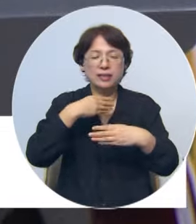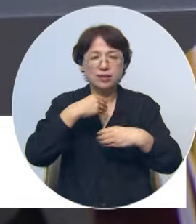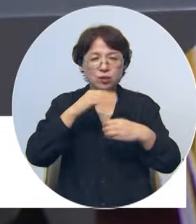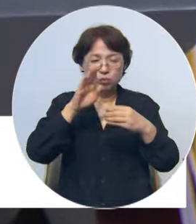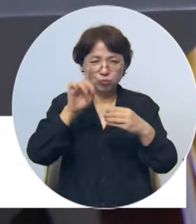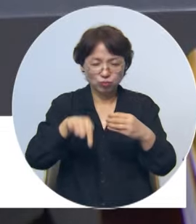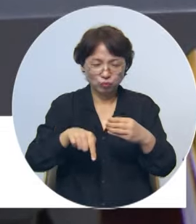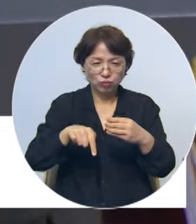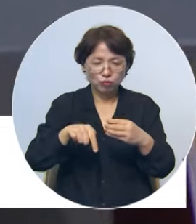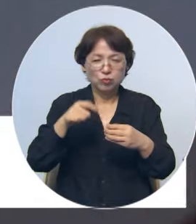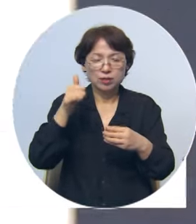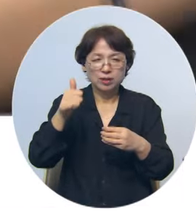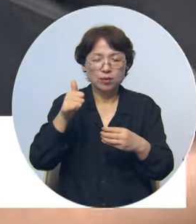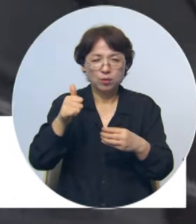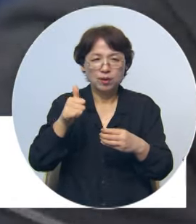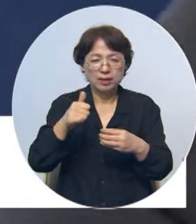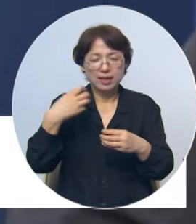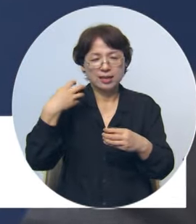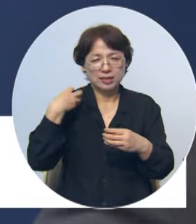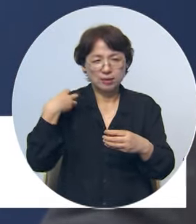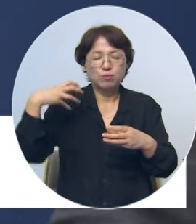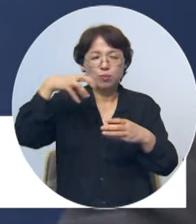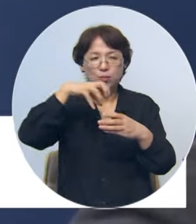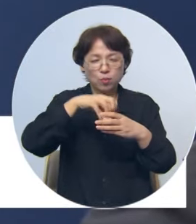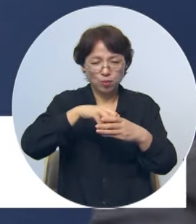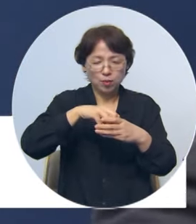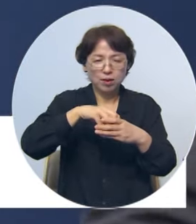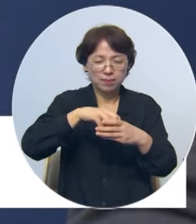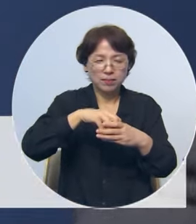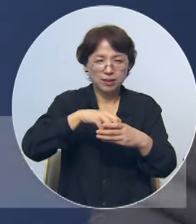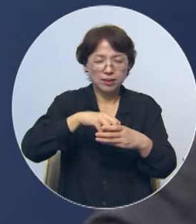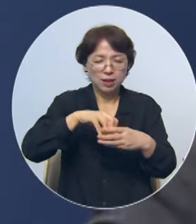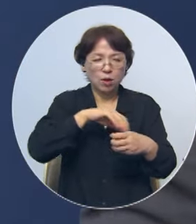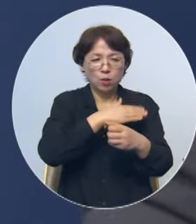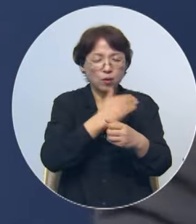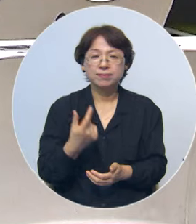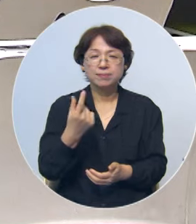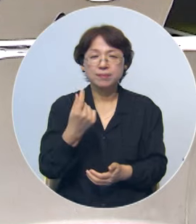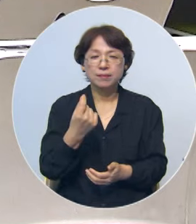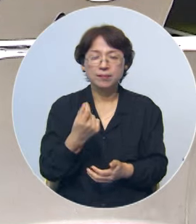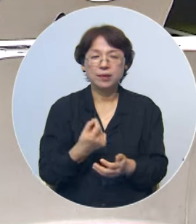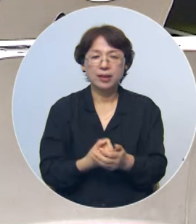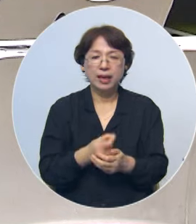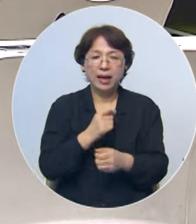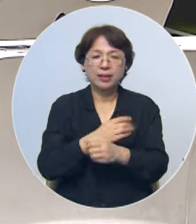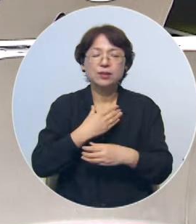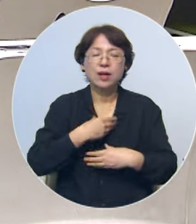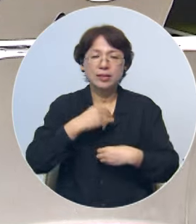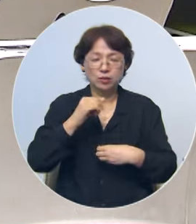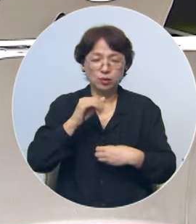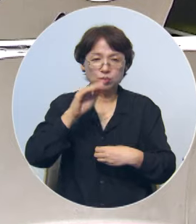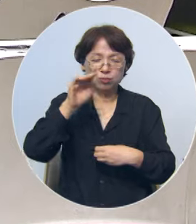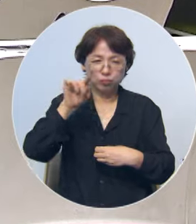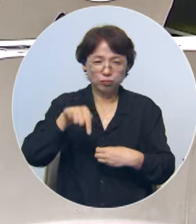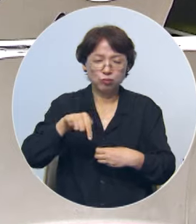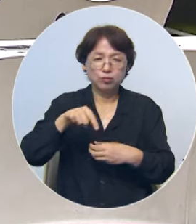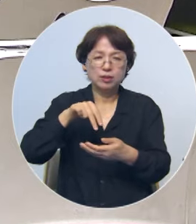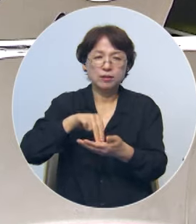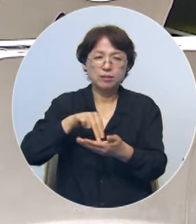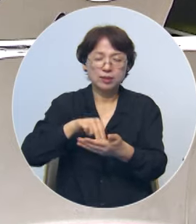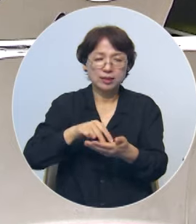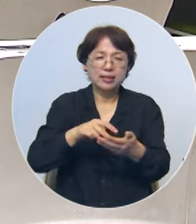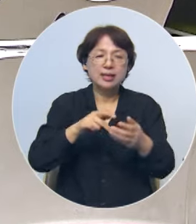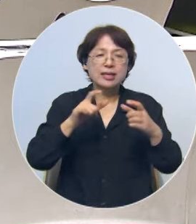요구서에 반영하도록 되어 있어 행안부 장관의 예산 요구권을 침해한다는 입장입니다. 행안부에 따르면 지역산업상품권은 기존